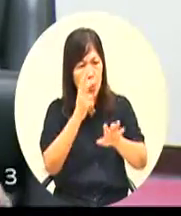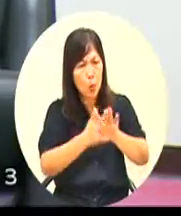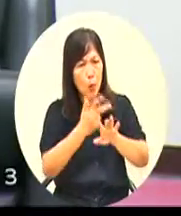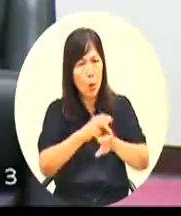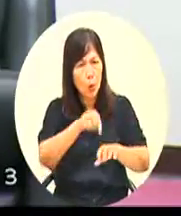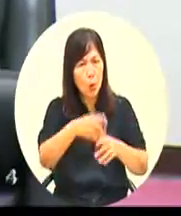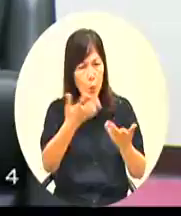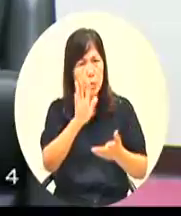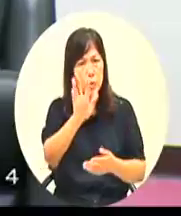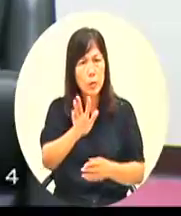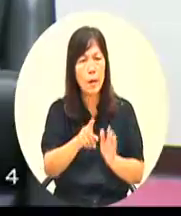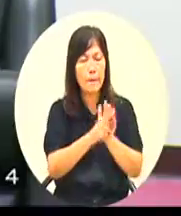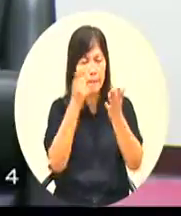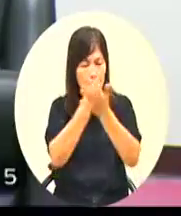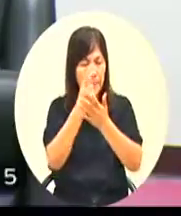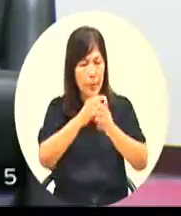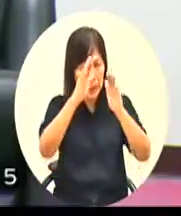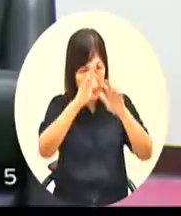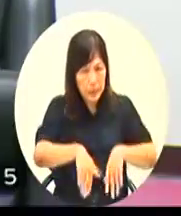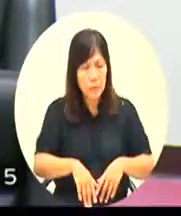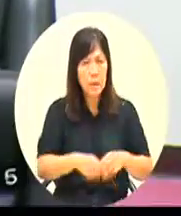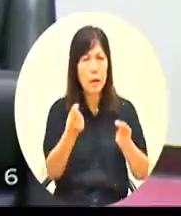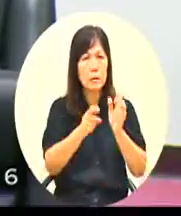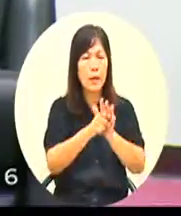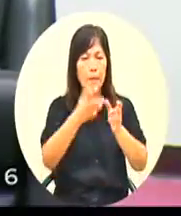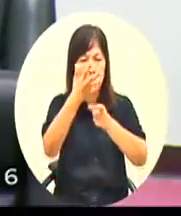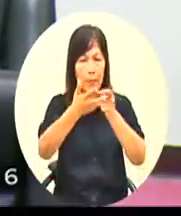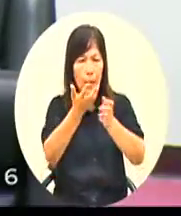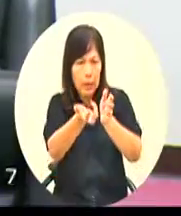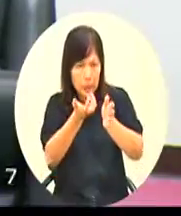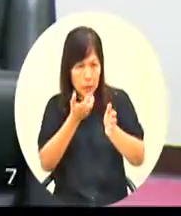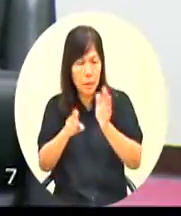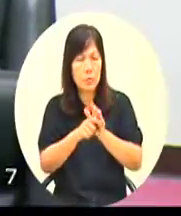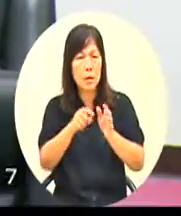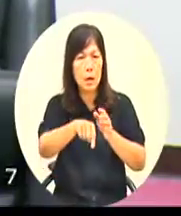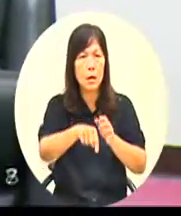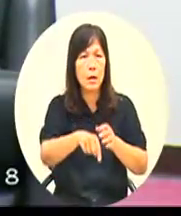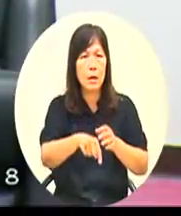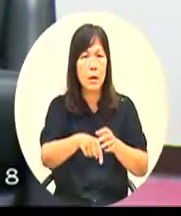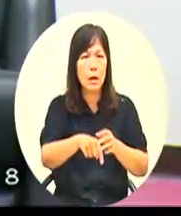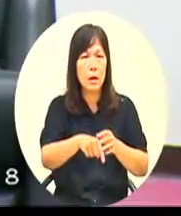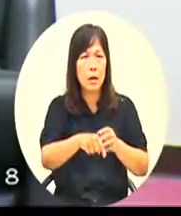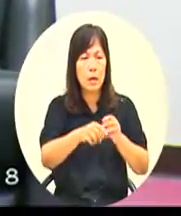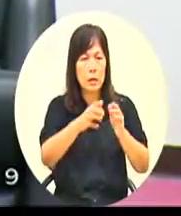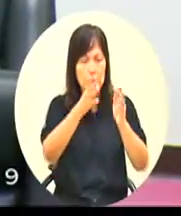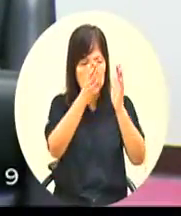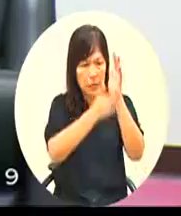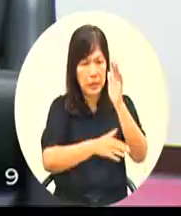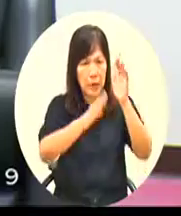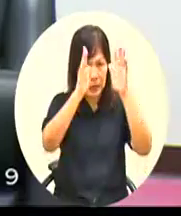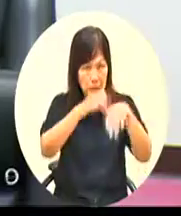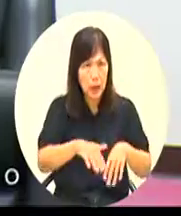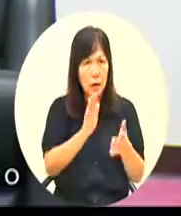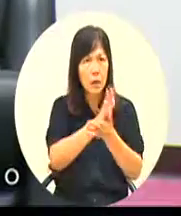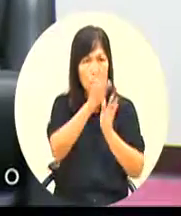因为我们每一次坍塌，我记得8年前啊，这个城墙坍塌是修了很久才把它